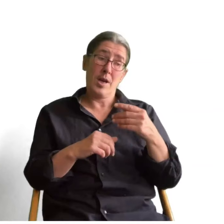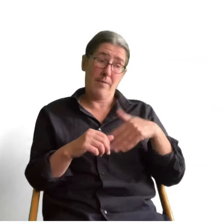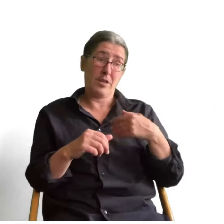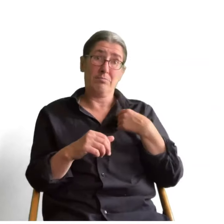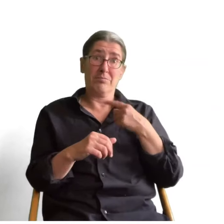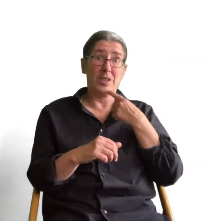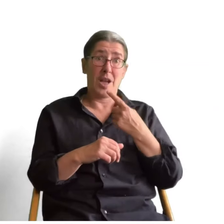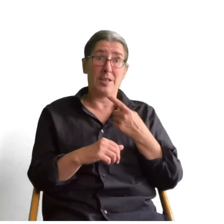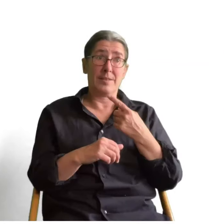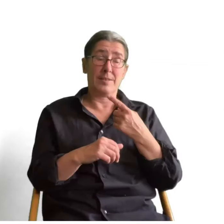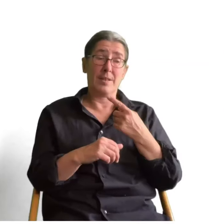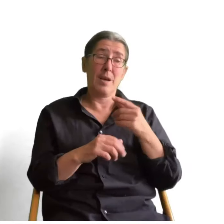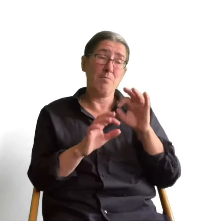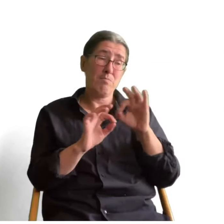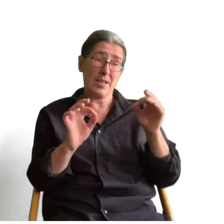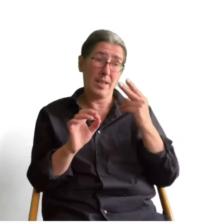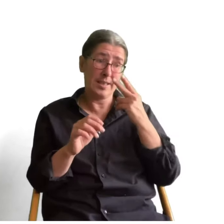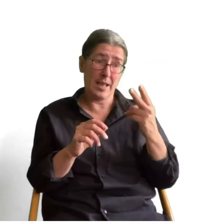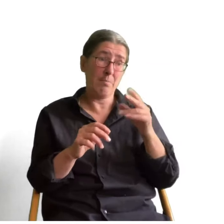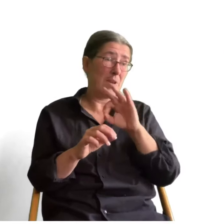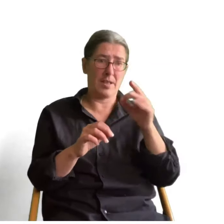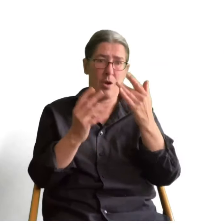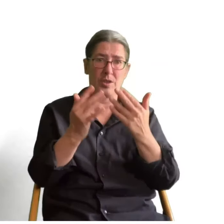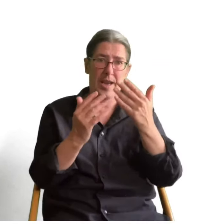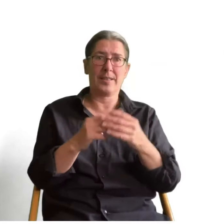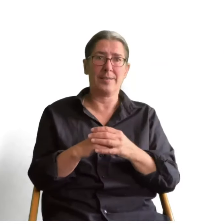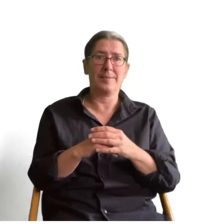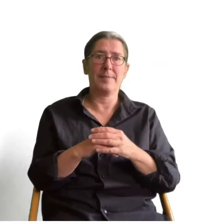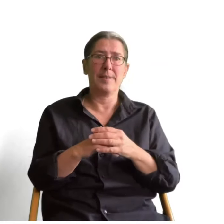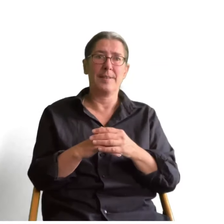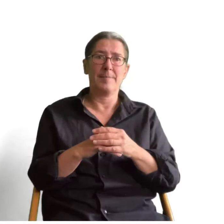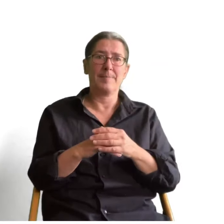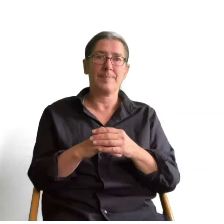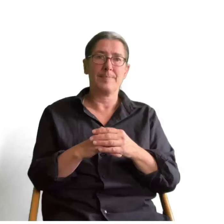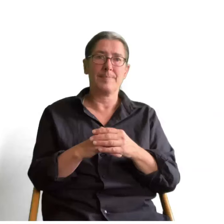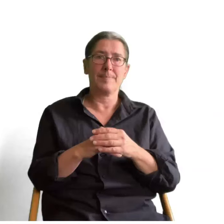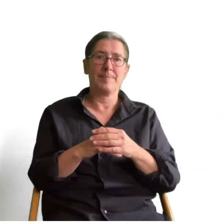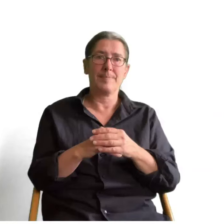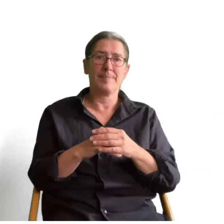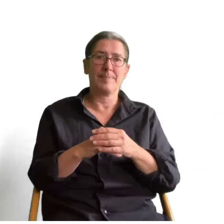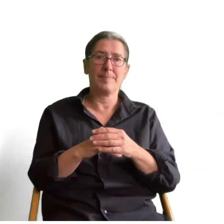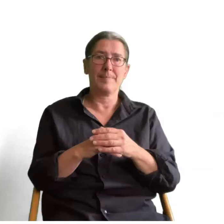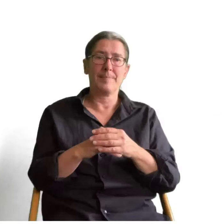Und wir hatten gesagt, um das besser sehen zu können oder besser auszurechnen,